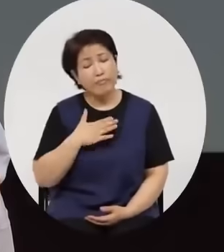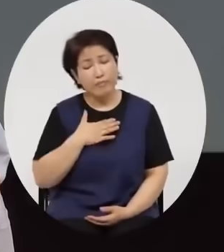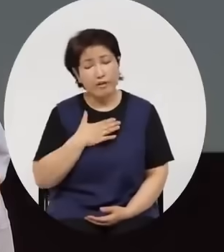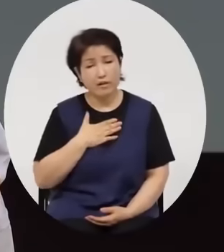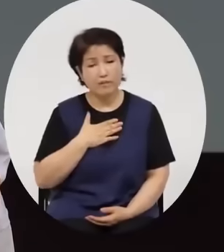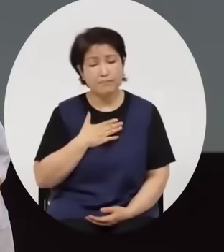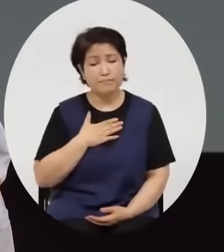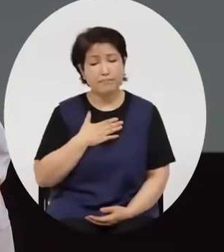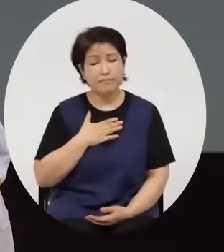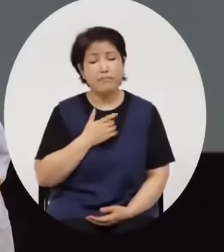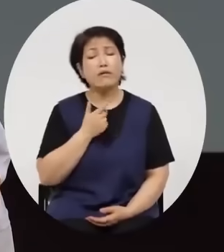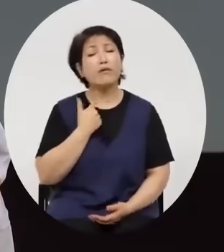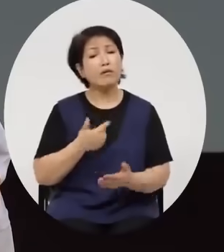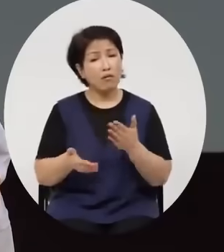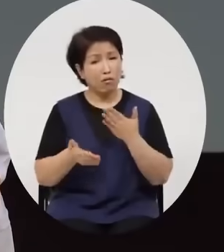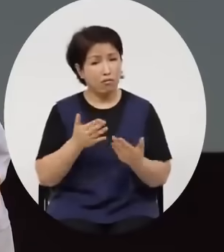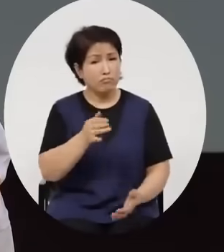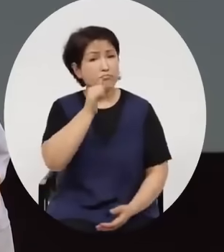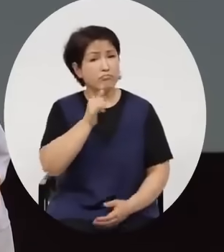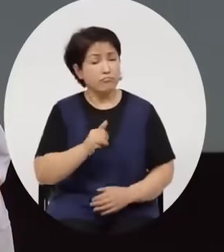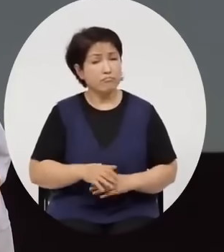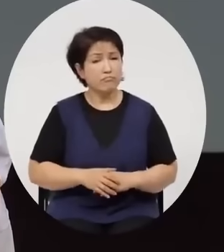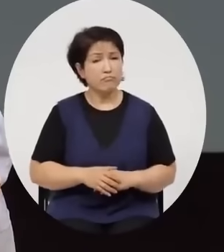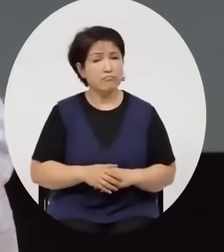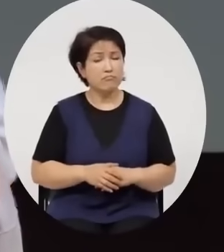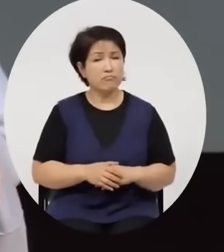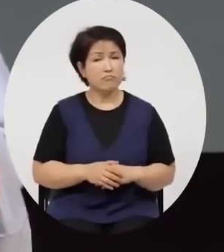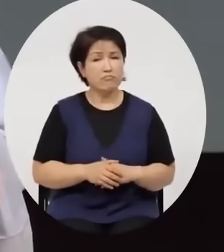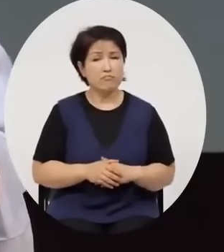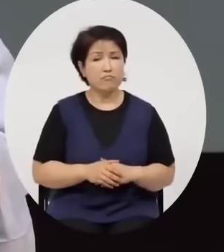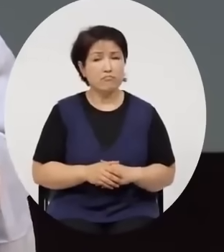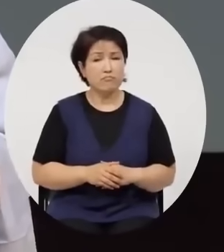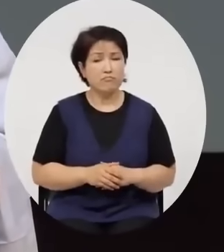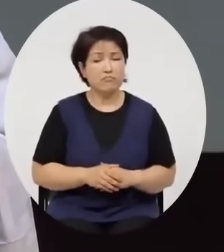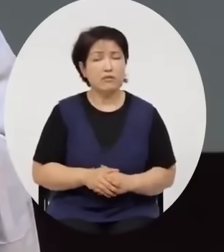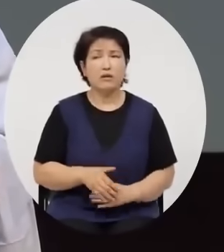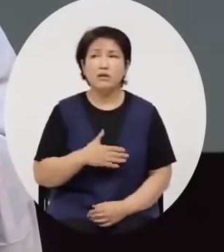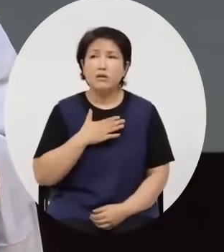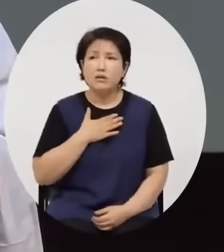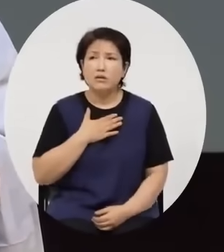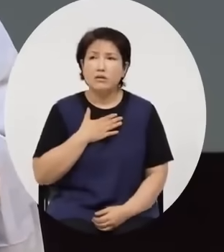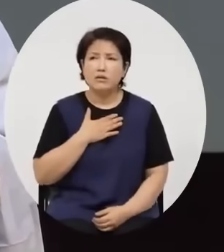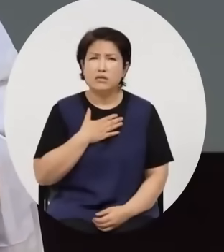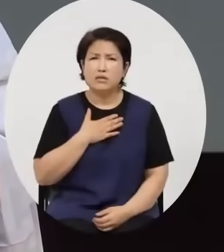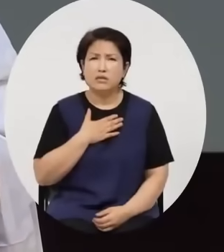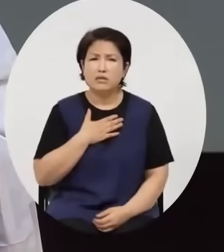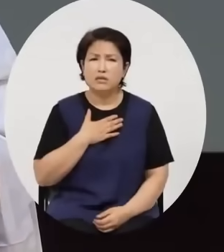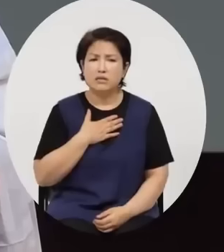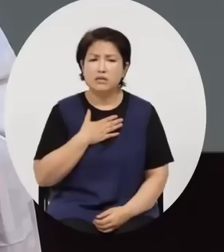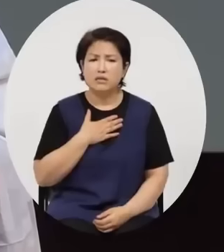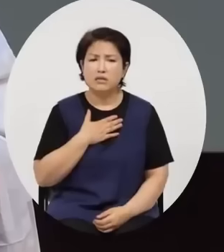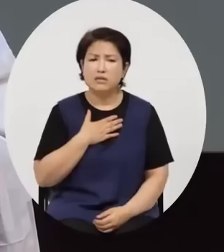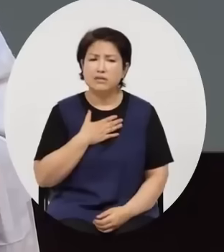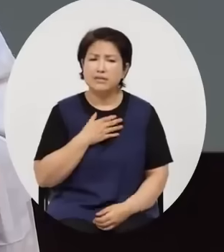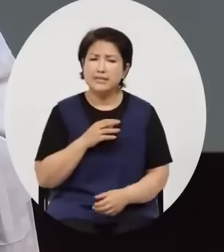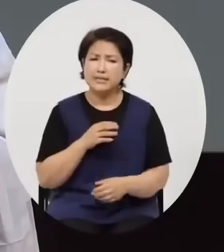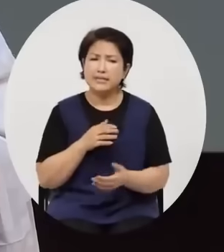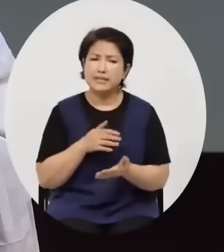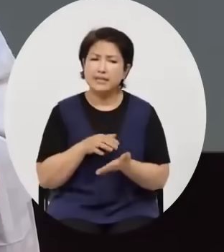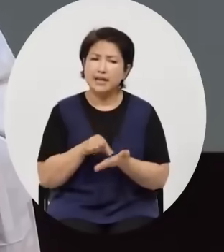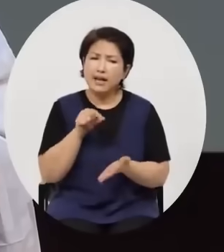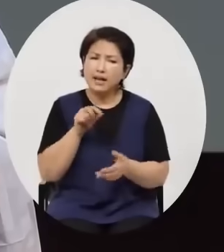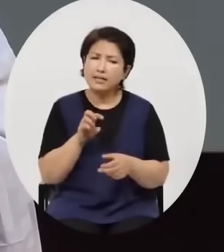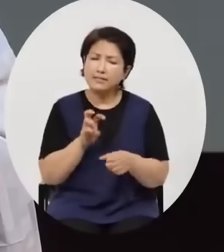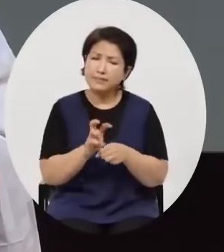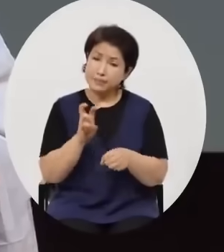제가 이거 경험으로 얘기하면요. 제가 지금부터 한 30년